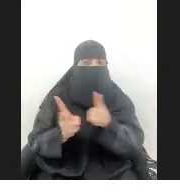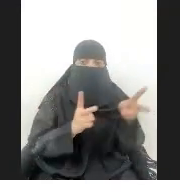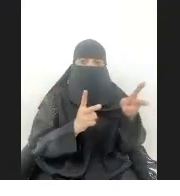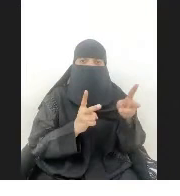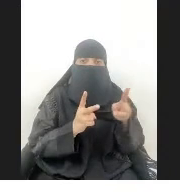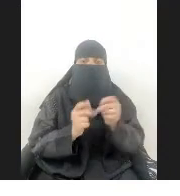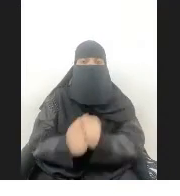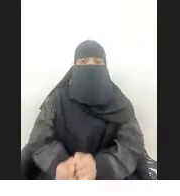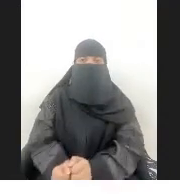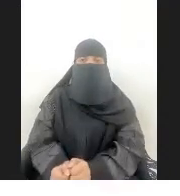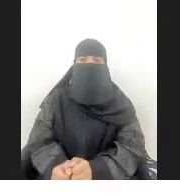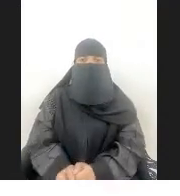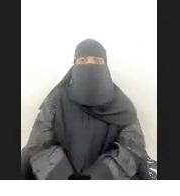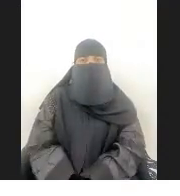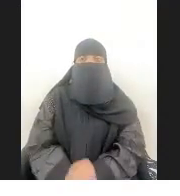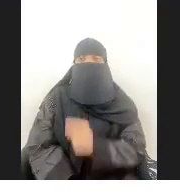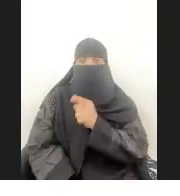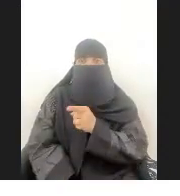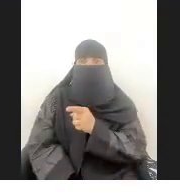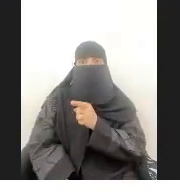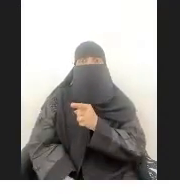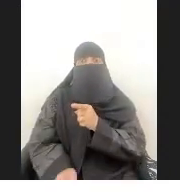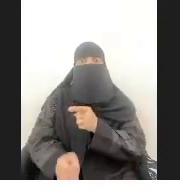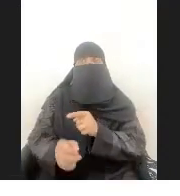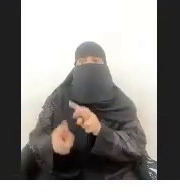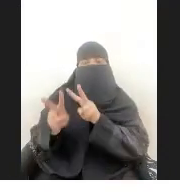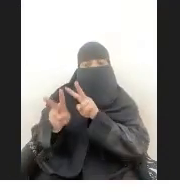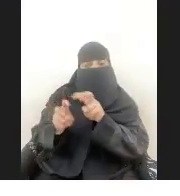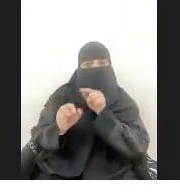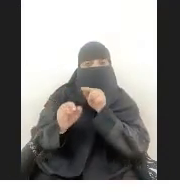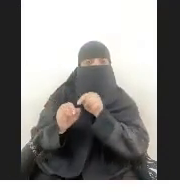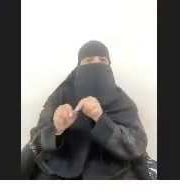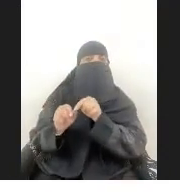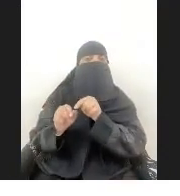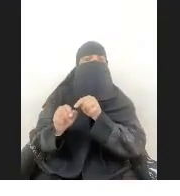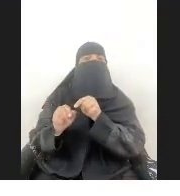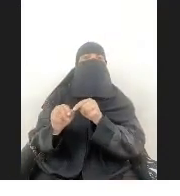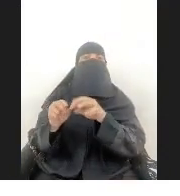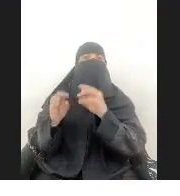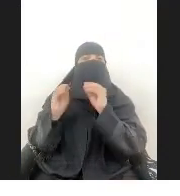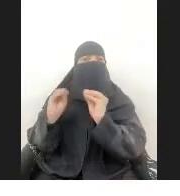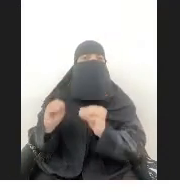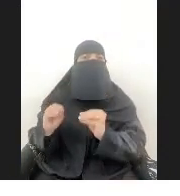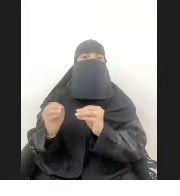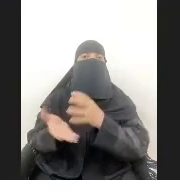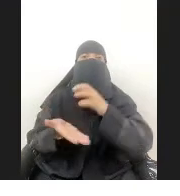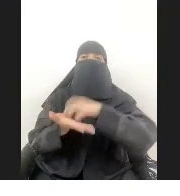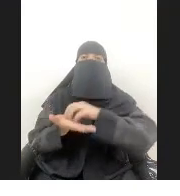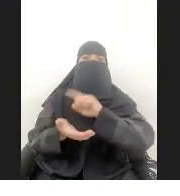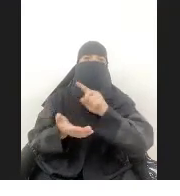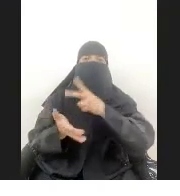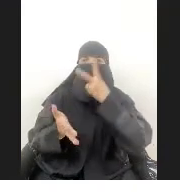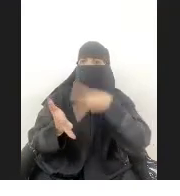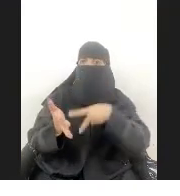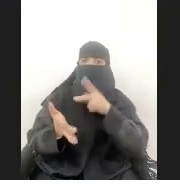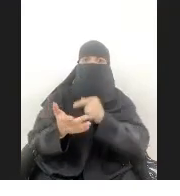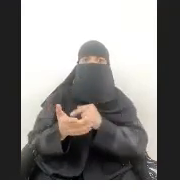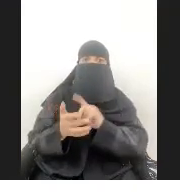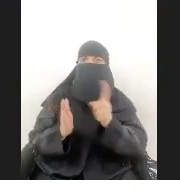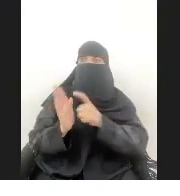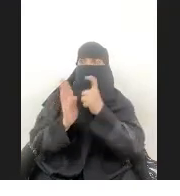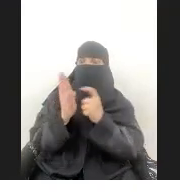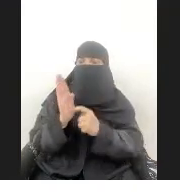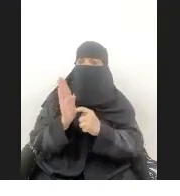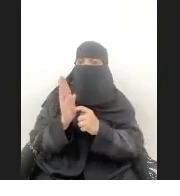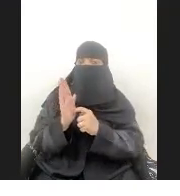طبعا يستهلكه المتعلم في أماكن تعليمية غير رسمية اللي هو أو غير نظامية